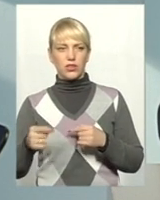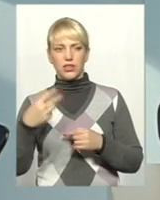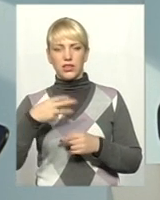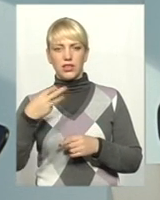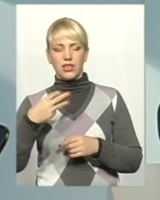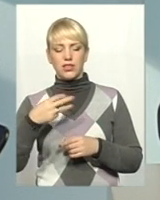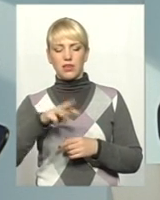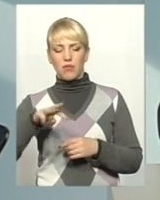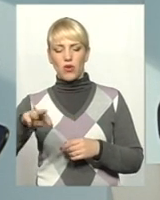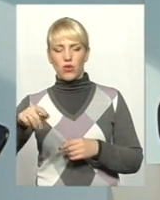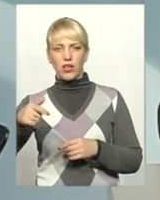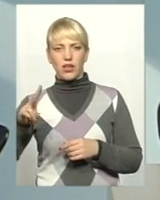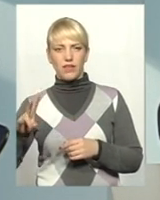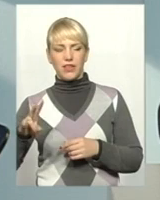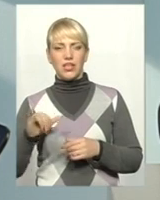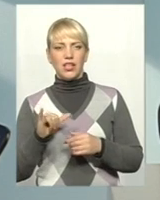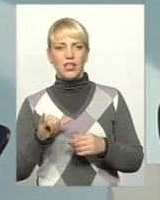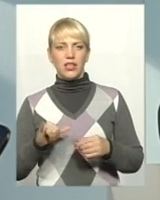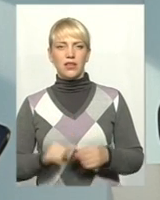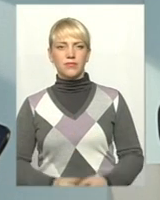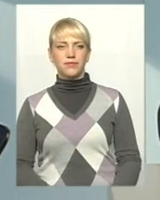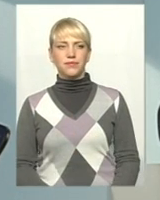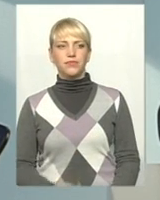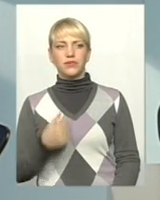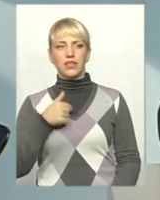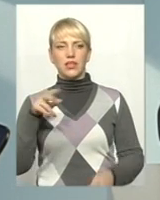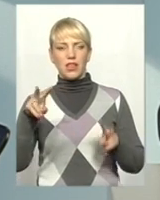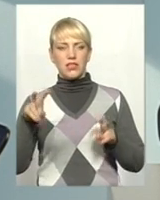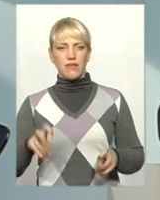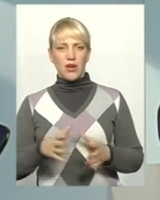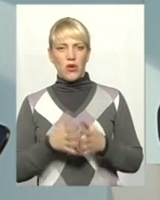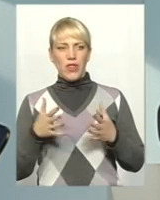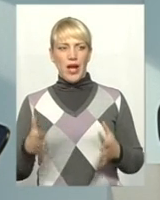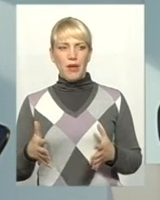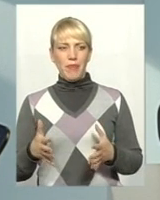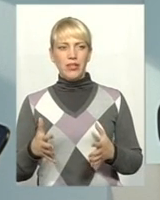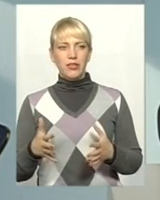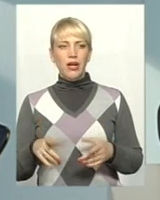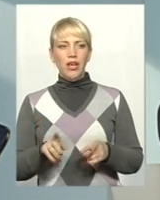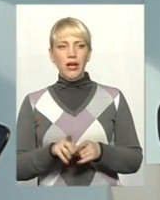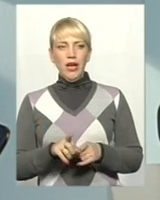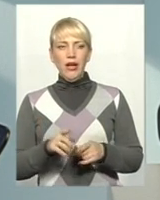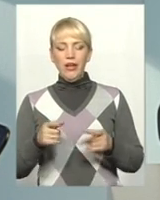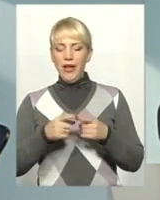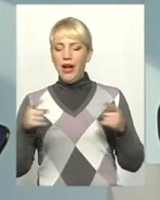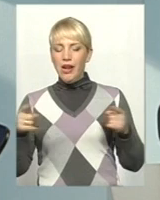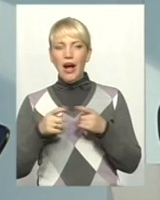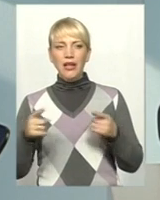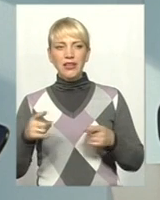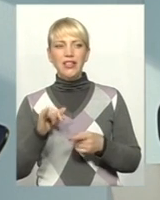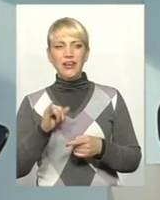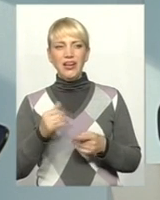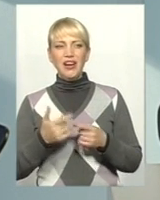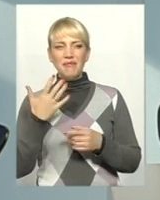30 мільйонів гривень. І я називаю найбільші такі ділянки. І Р-05,